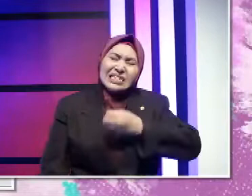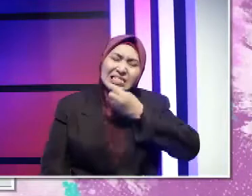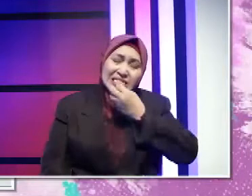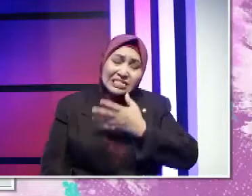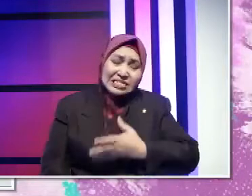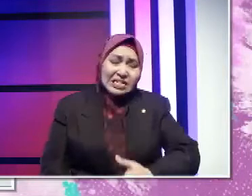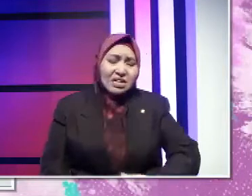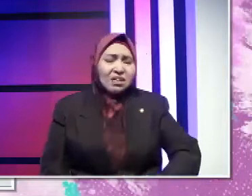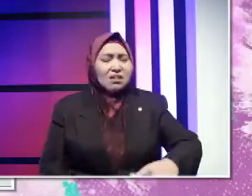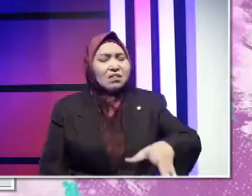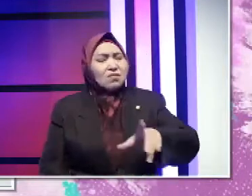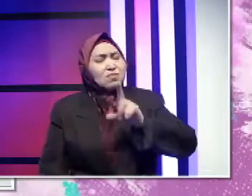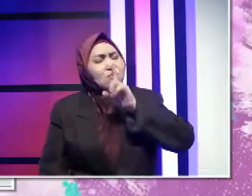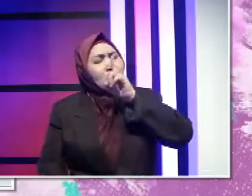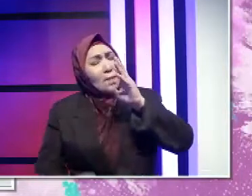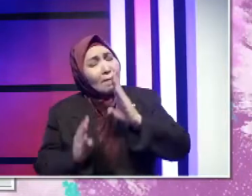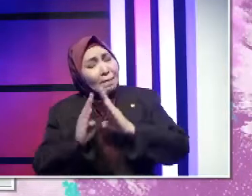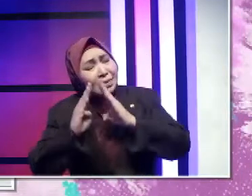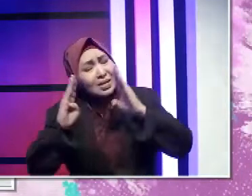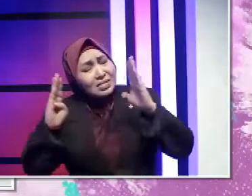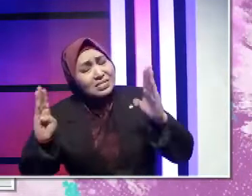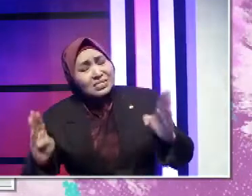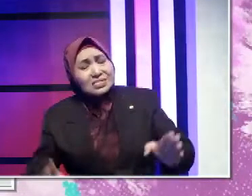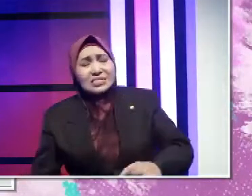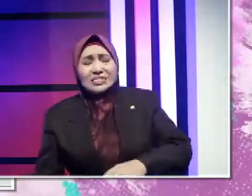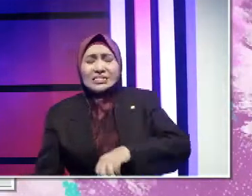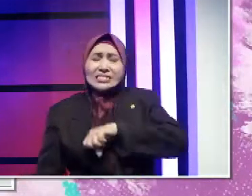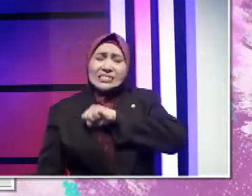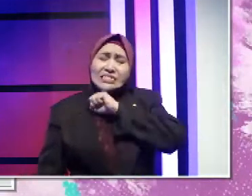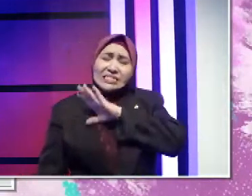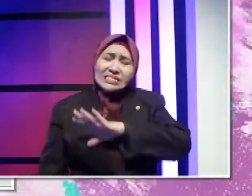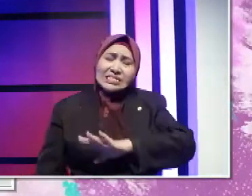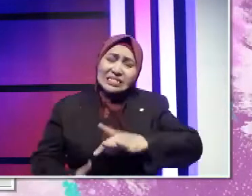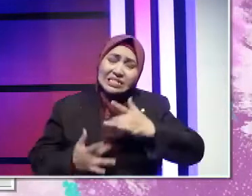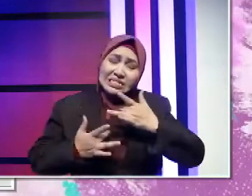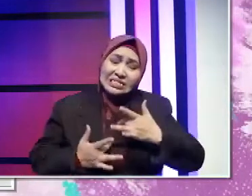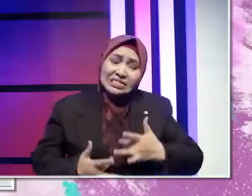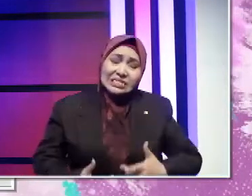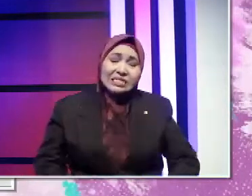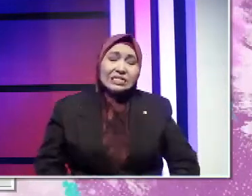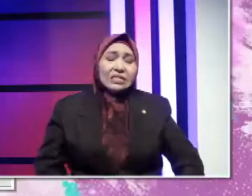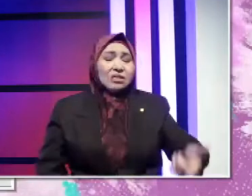حسرة على ما فرطت في